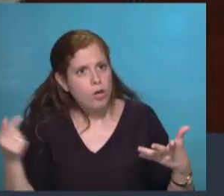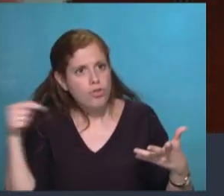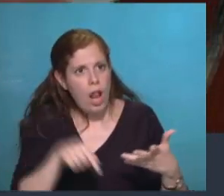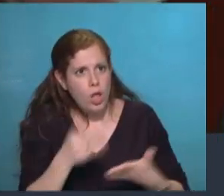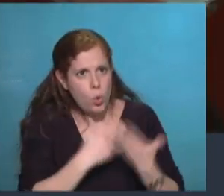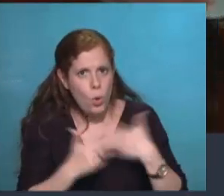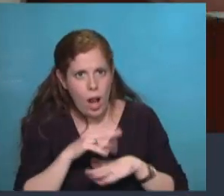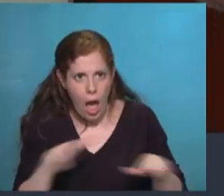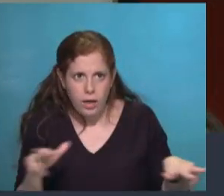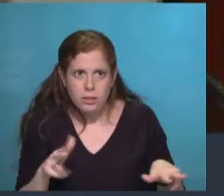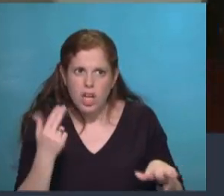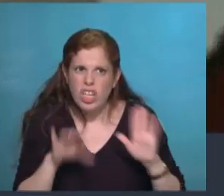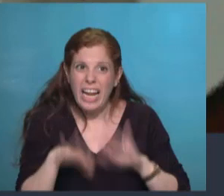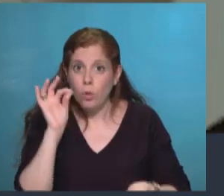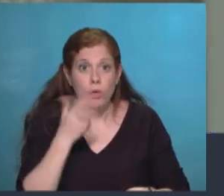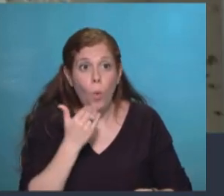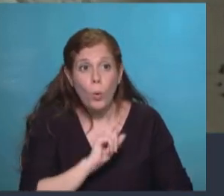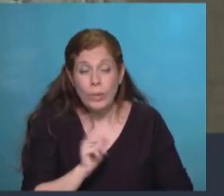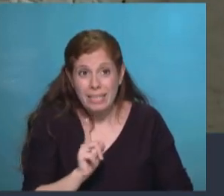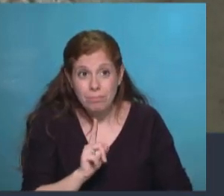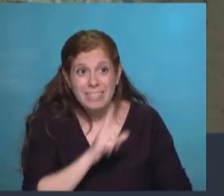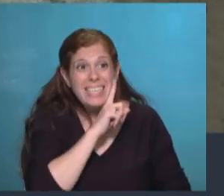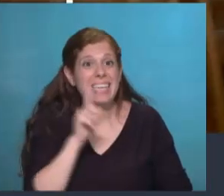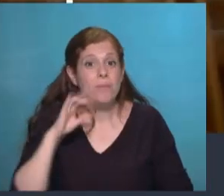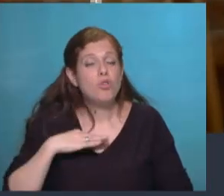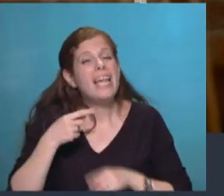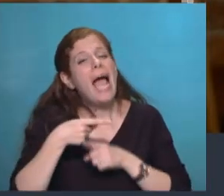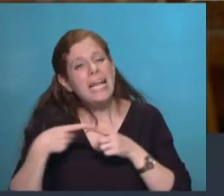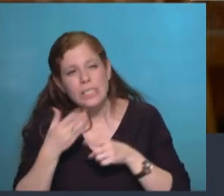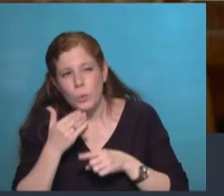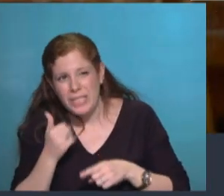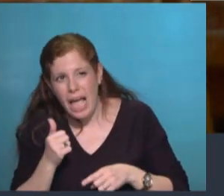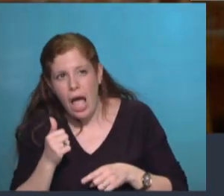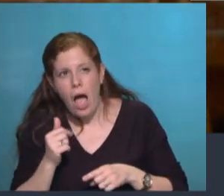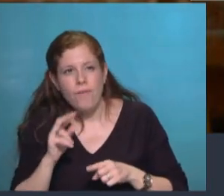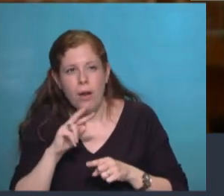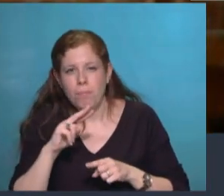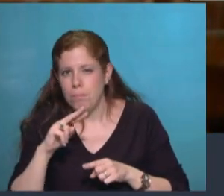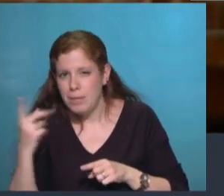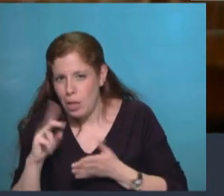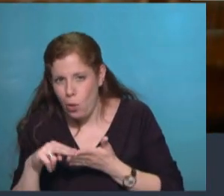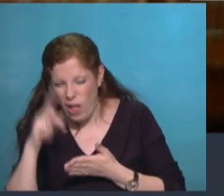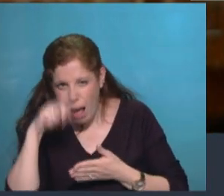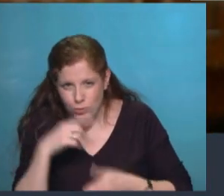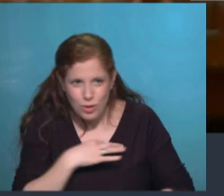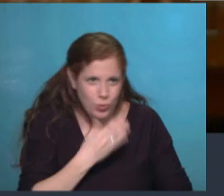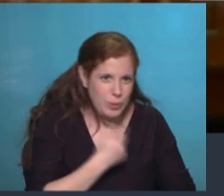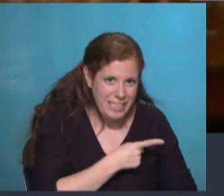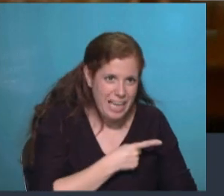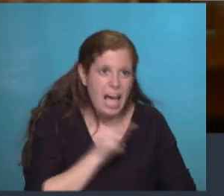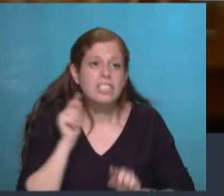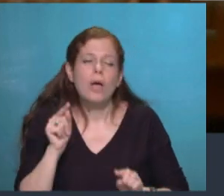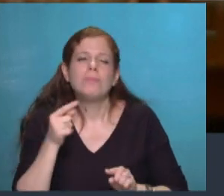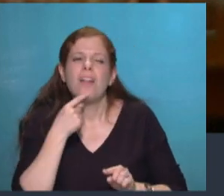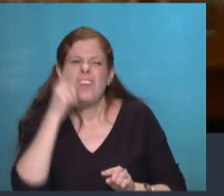שפתאום גילינו שאנחנו לא יהודים. כאילו, אמא שלי חצי יהודיה, אבל בצד לא נכון, ואבא שלי יהודי. אז שם זה לפי אבא,